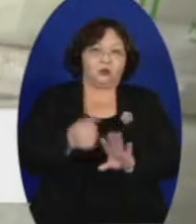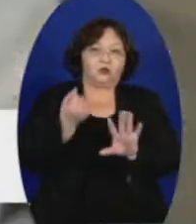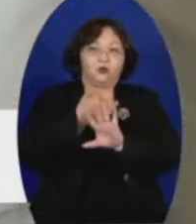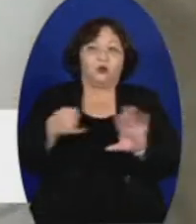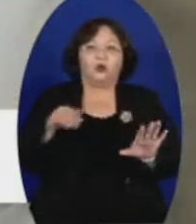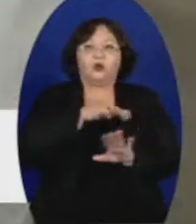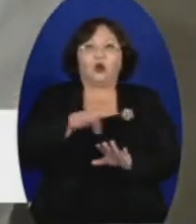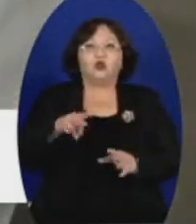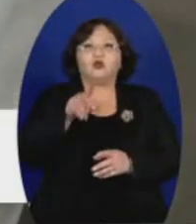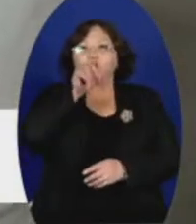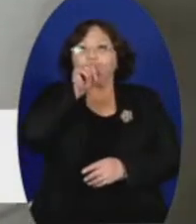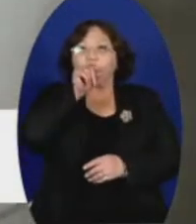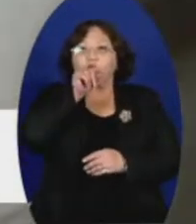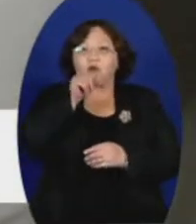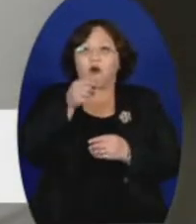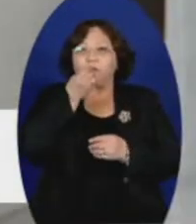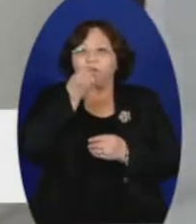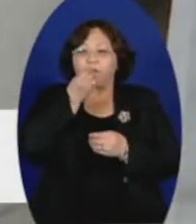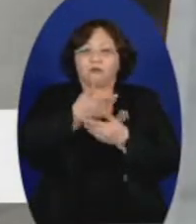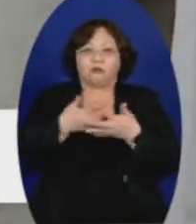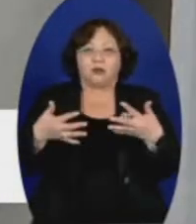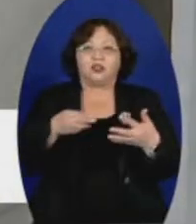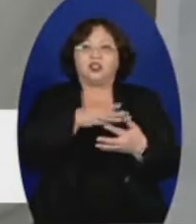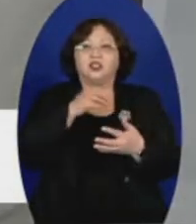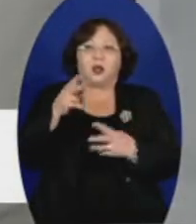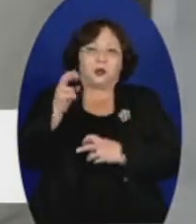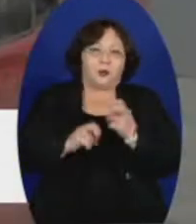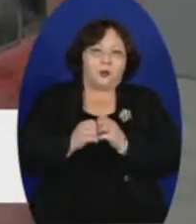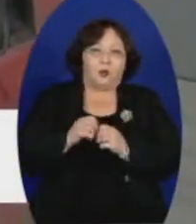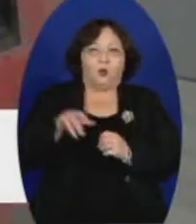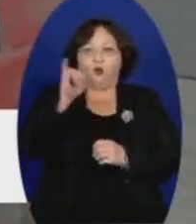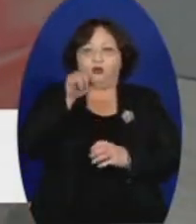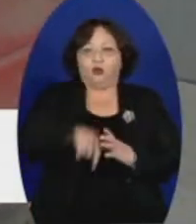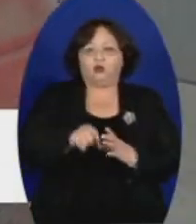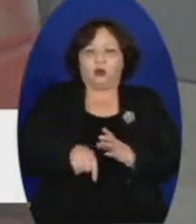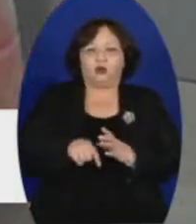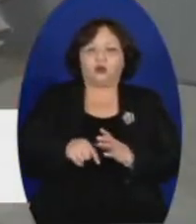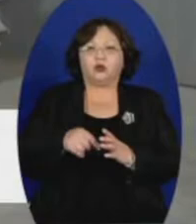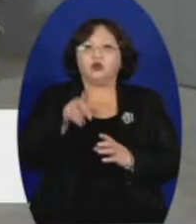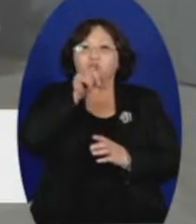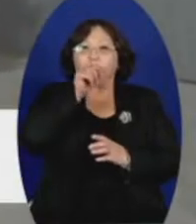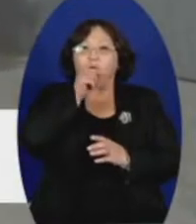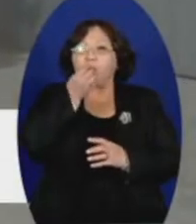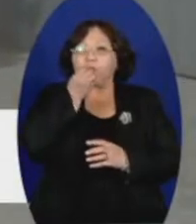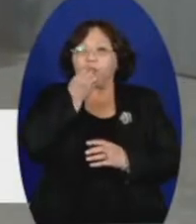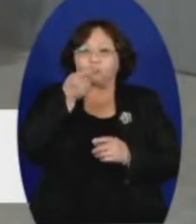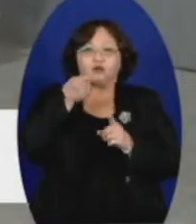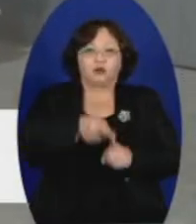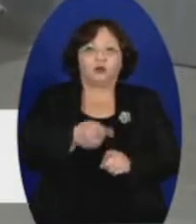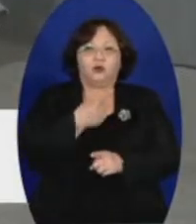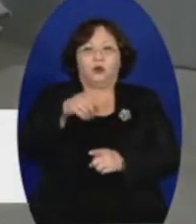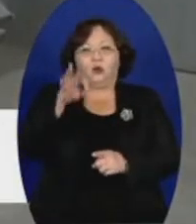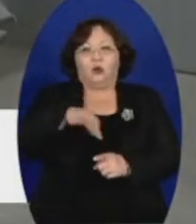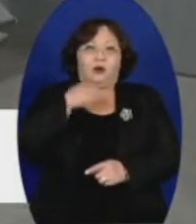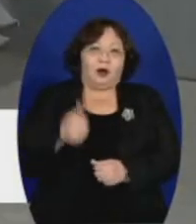шувууны тижэл борлуулдаг байна. Ингэснээр дотоодын аж ахуй нэгжүүд шувууны тижэлийнхээ зах зээлийг 100% хангадаг